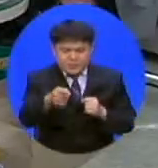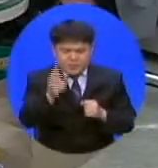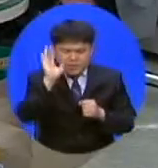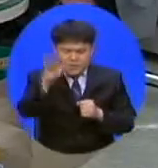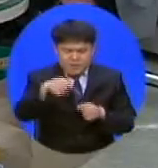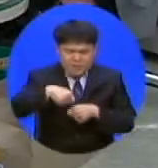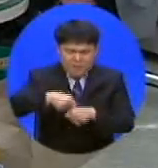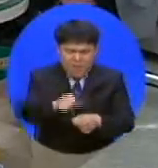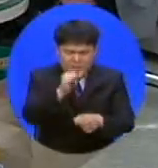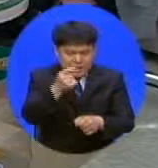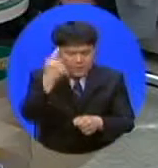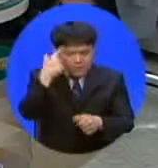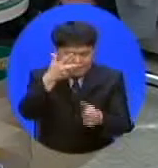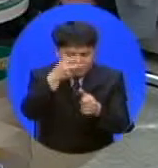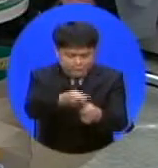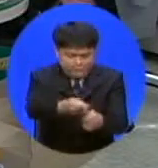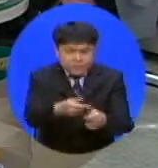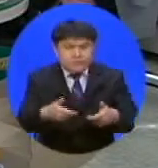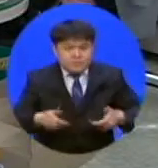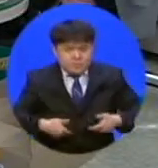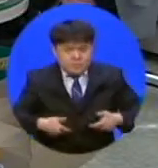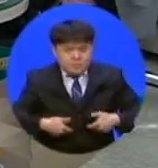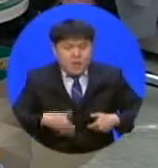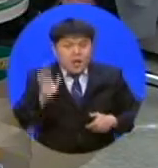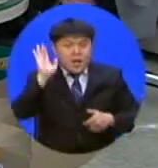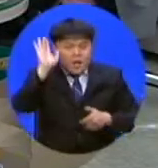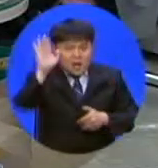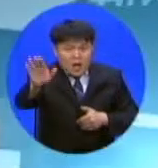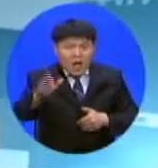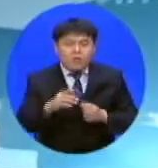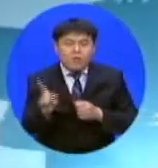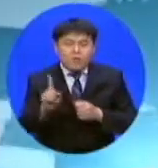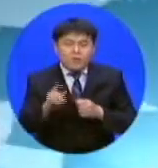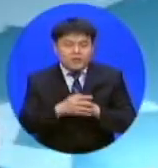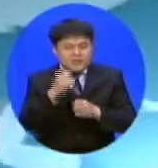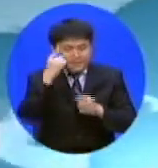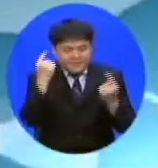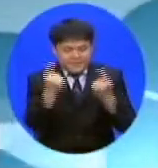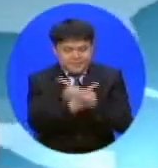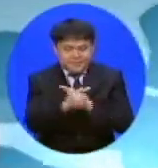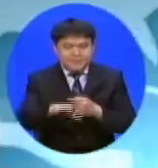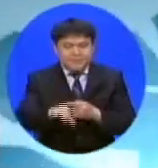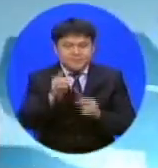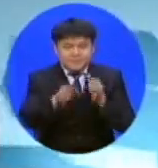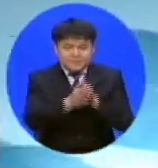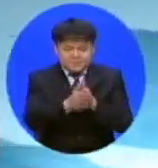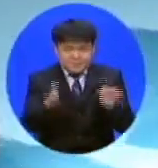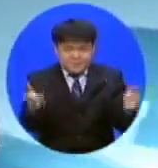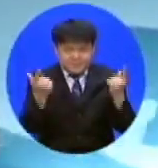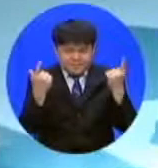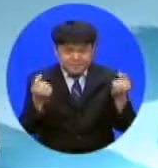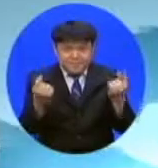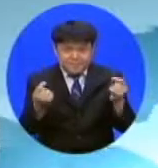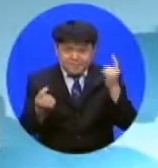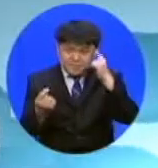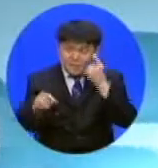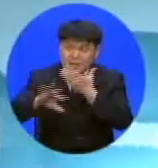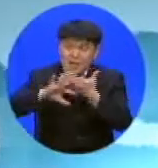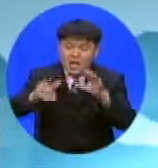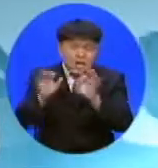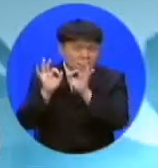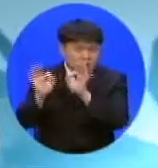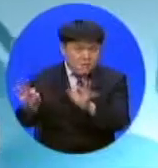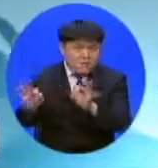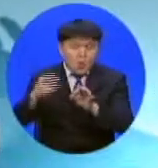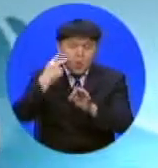이런 점들을 좀 인식시켜 주는 게 결국은 어떤 근본적인 인식 변화의 첫 단계가 아닐까 이런 생각이 듭니다. 이 외국 같은 경우도 뭐